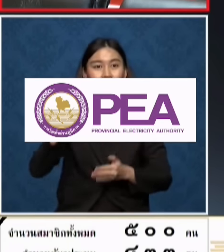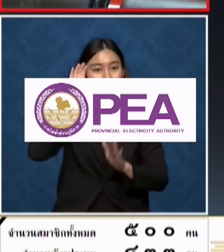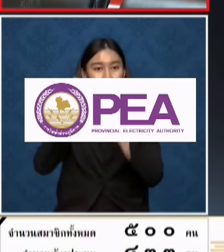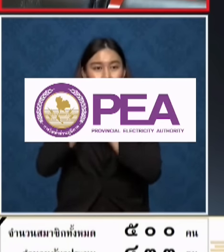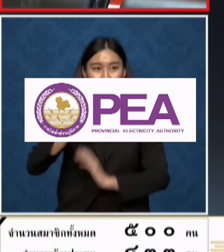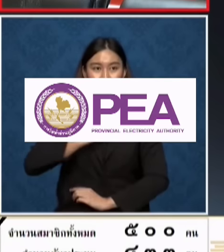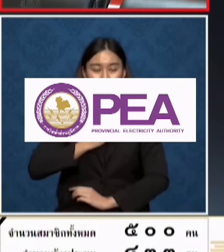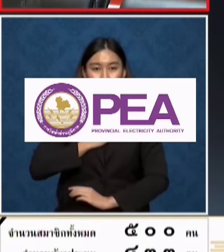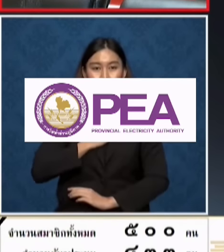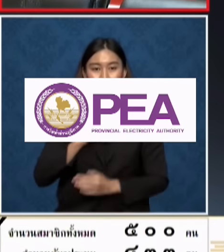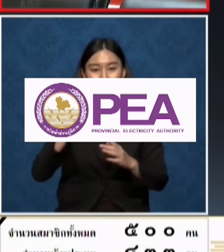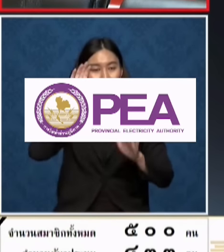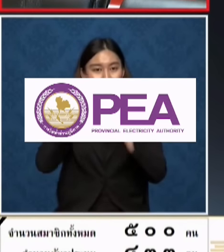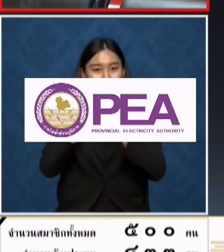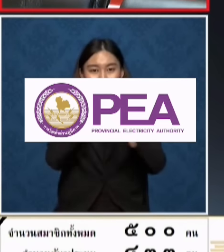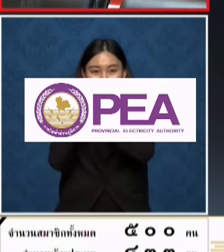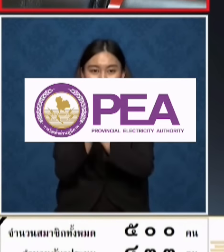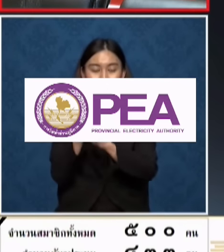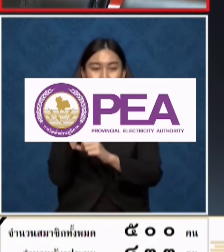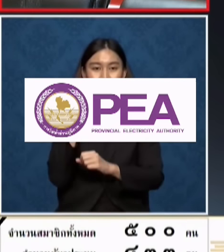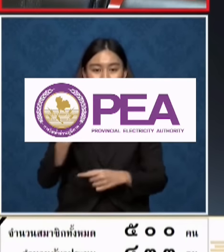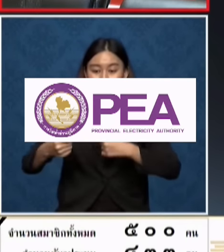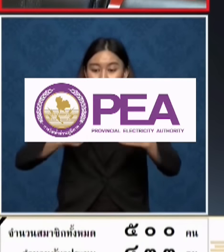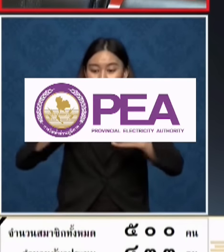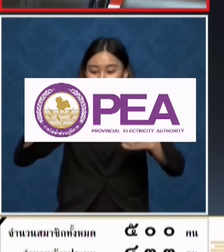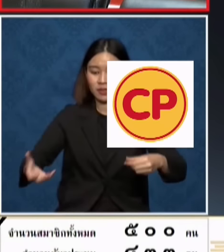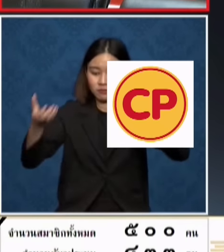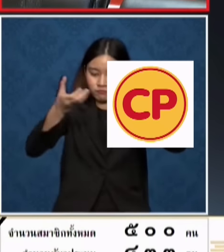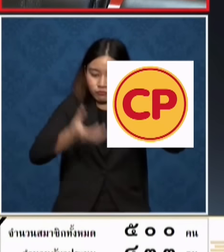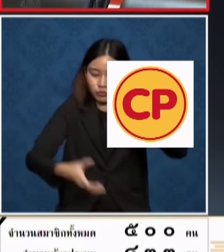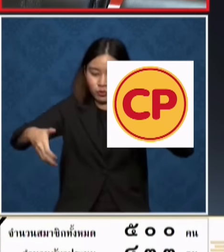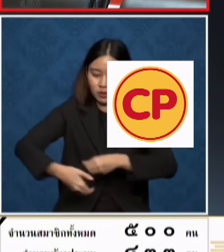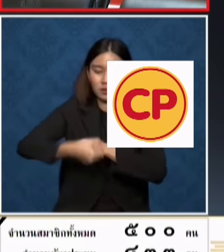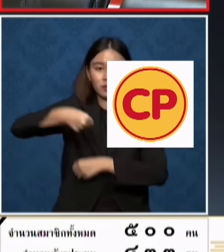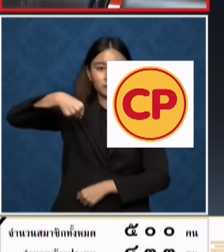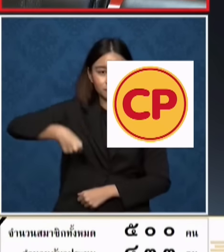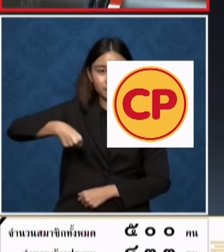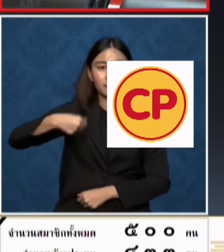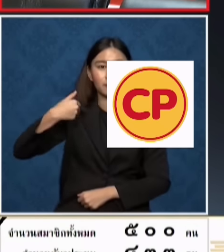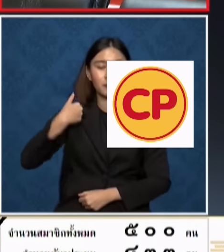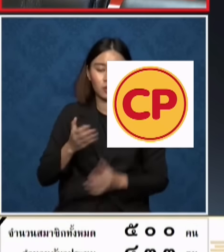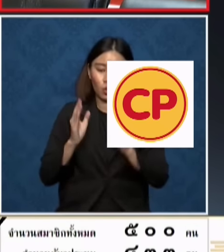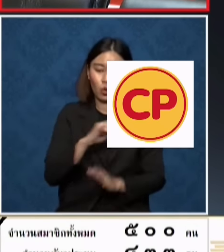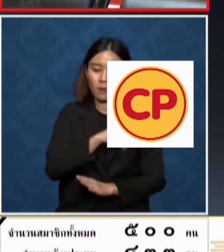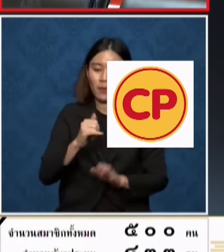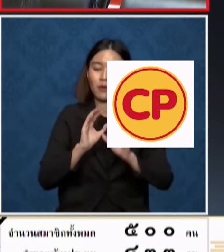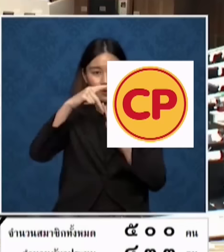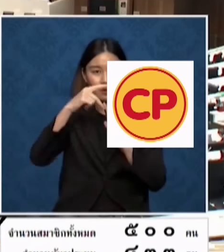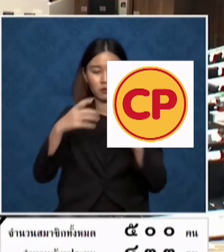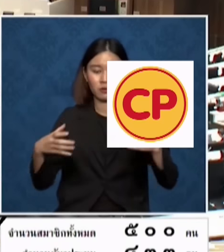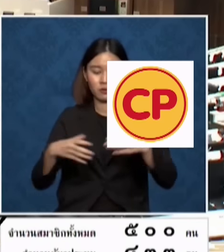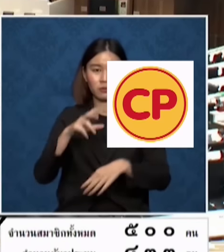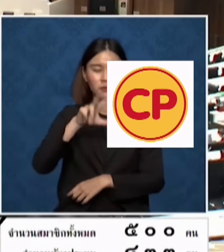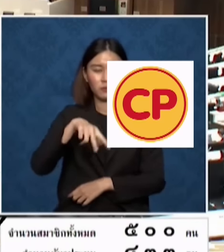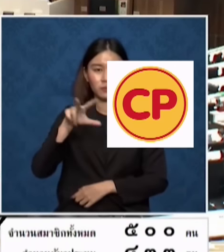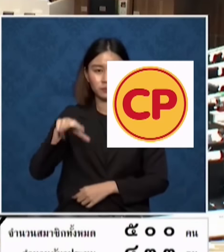แล้วเดี๋ยวไปฟังบางช่วงบางตอนที่ทางรองประธานสภาตอบหมอทศแล้วหมอทศอภิปรายเรื่องอาหารในรัฐสภากันค่ะ